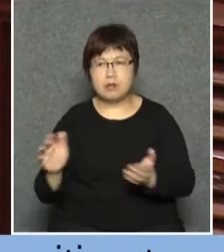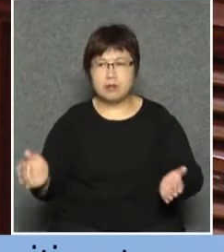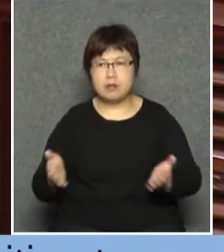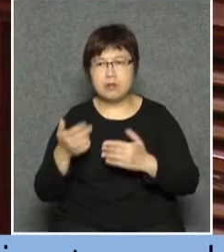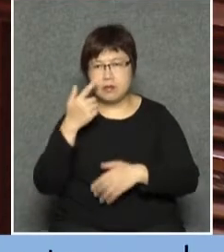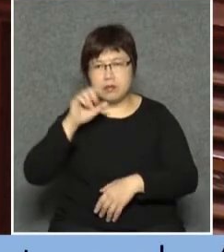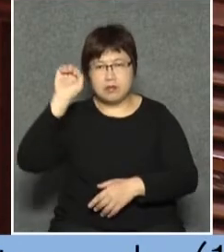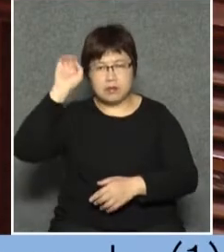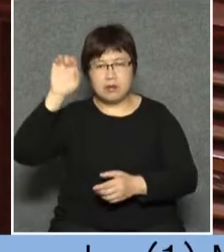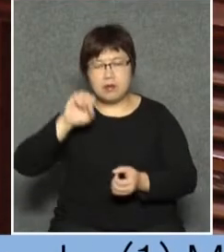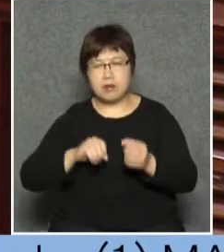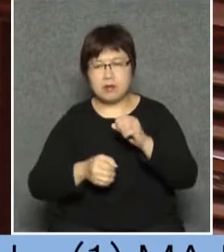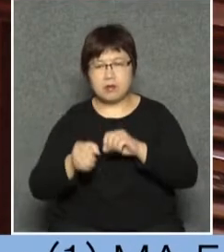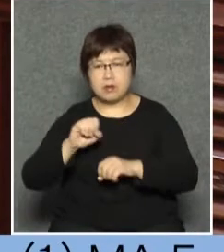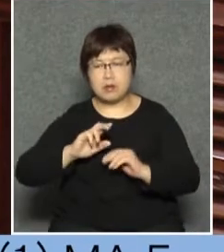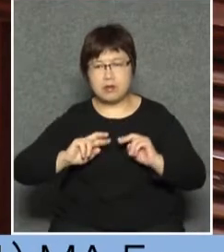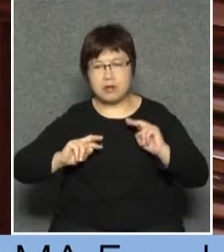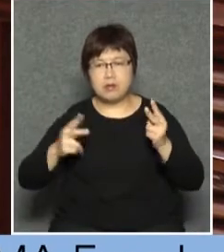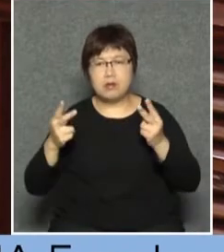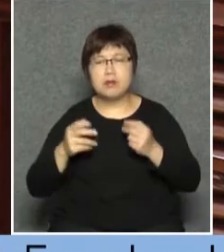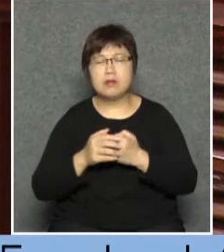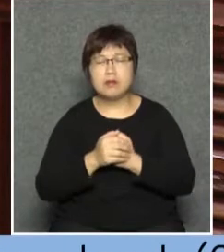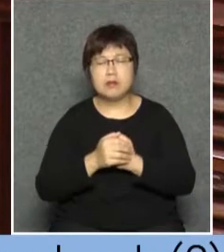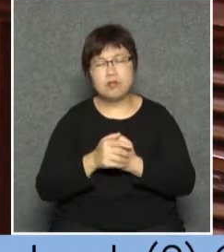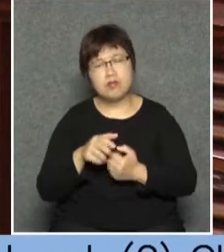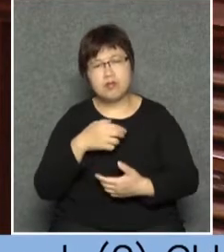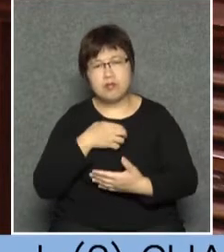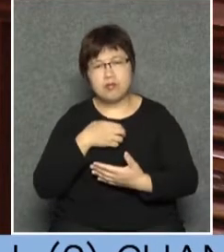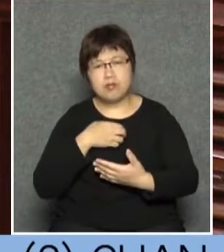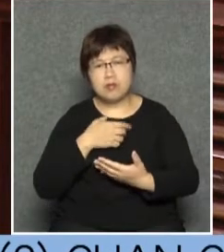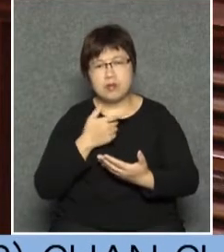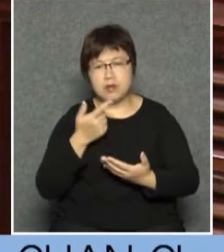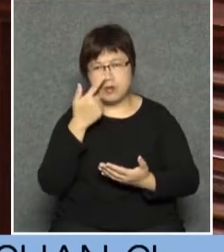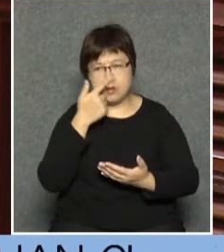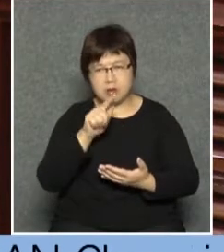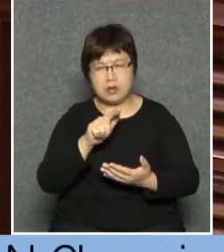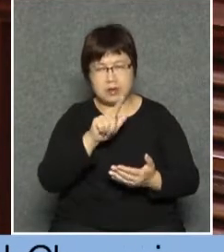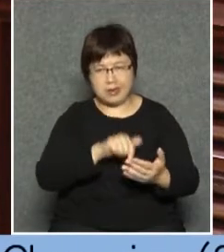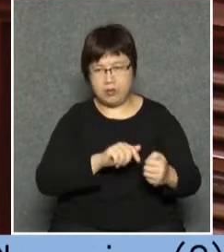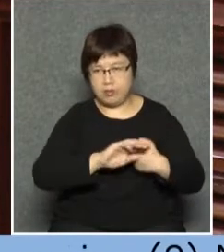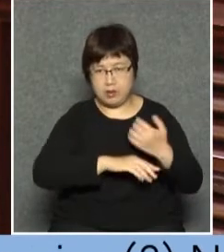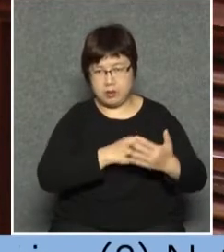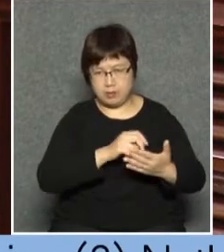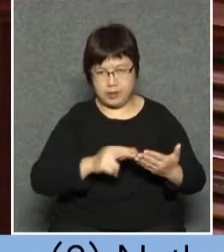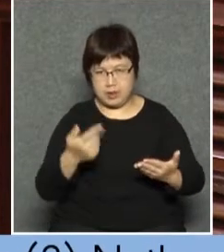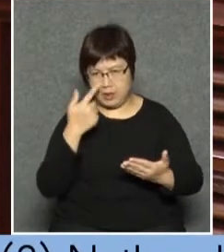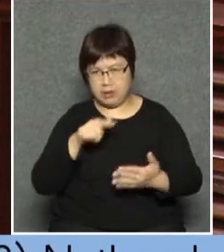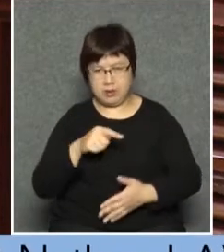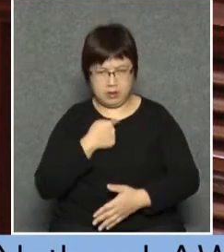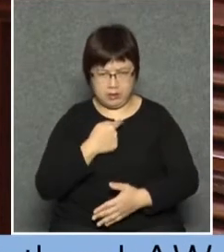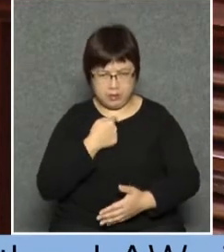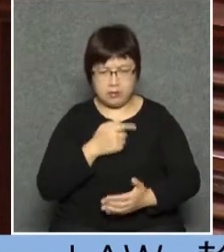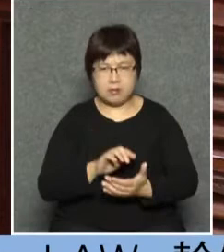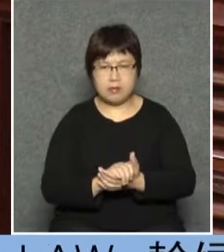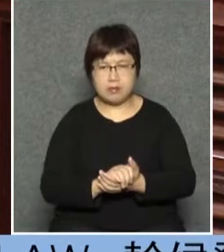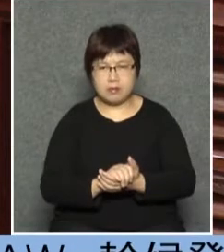新科技的發展，所以我認為不只要革新過時的法例，亦都是應該全面